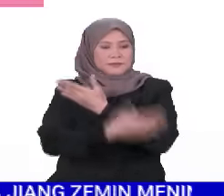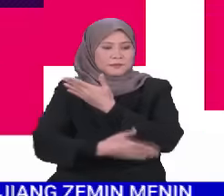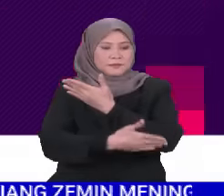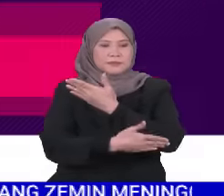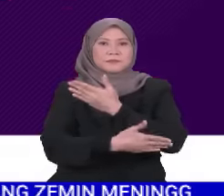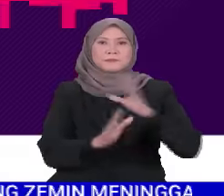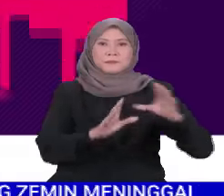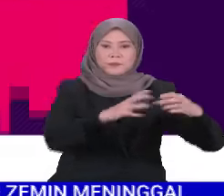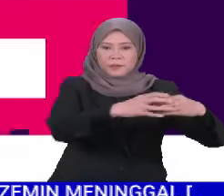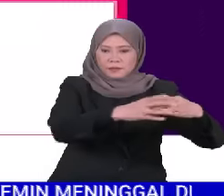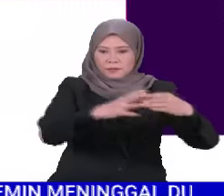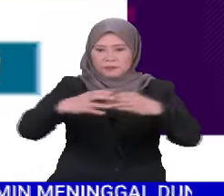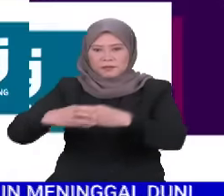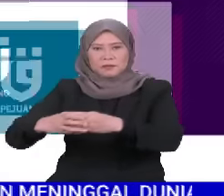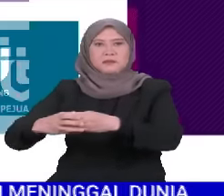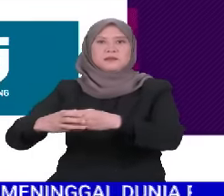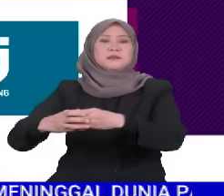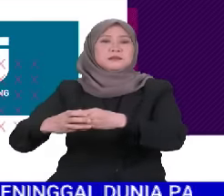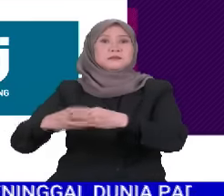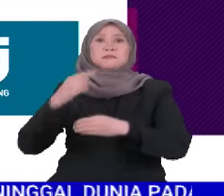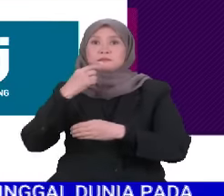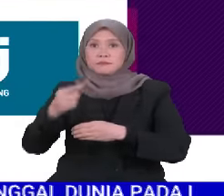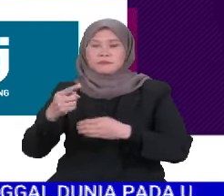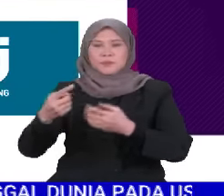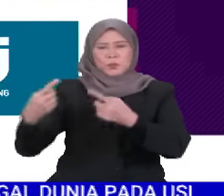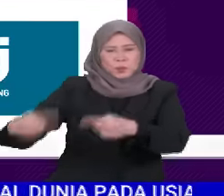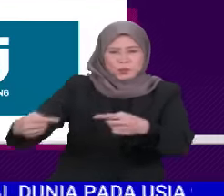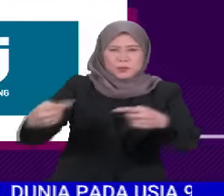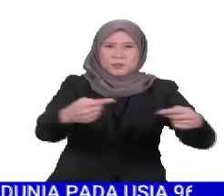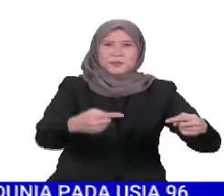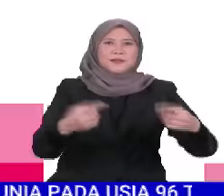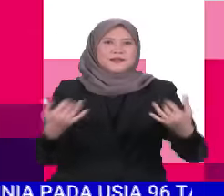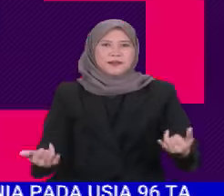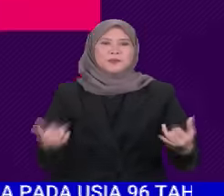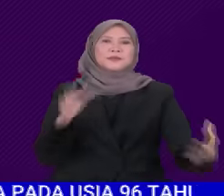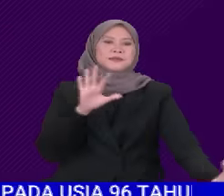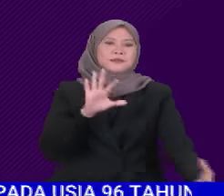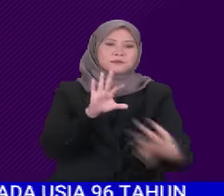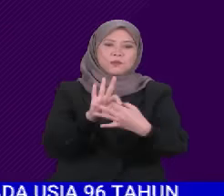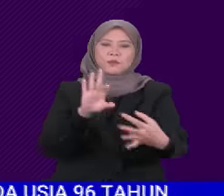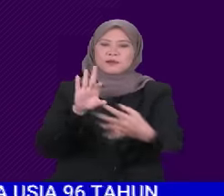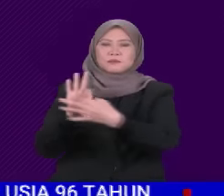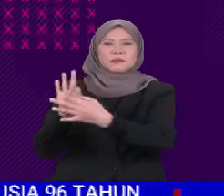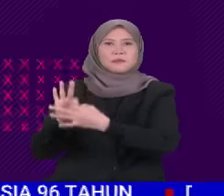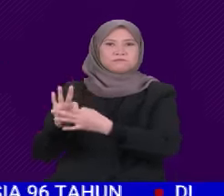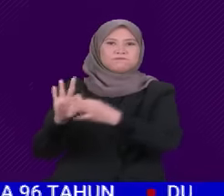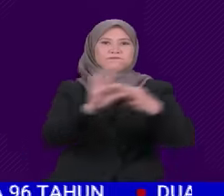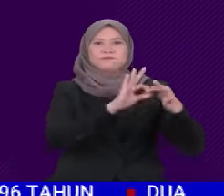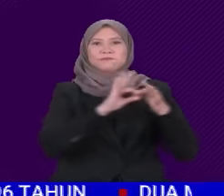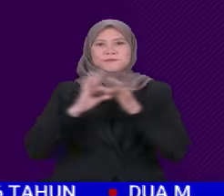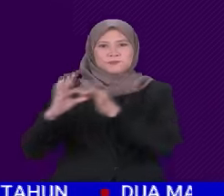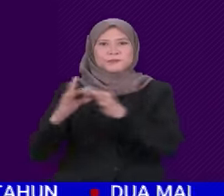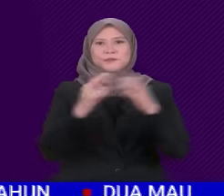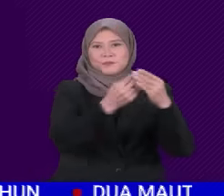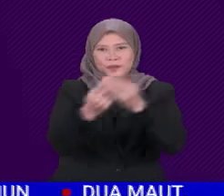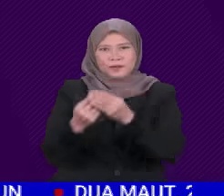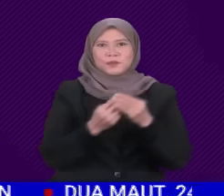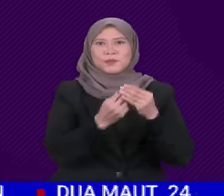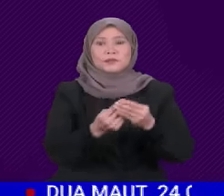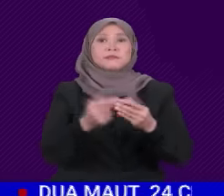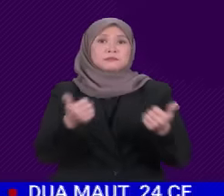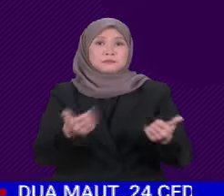party party yang sebelum ini berseteru sekarang bergabung membentuk sebuah kerajaan perpaduan ini satu ancarkan